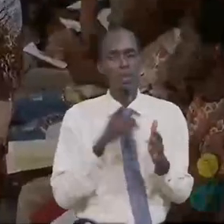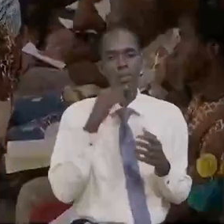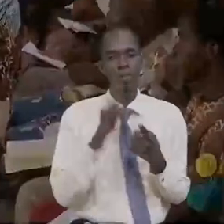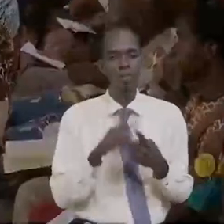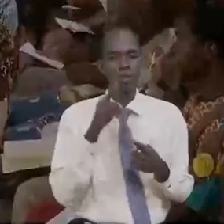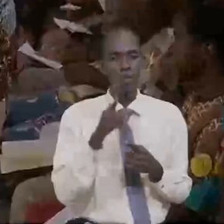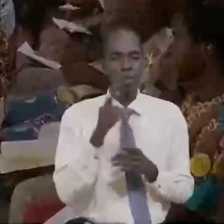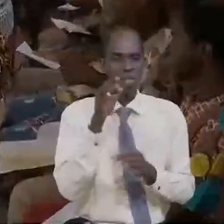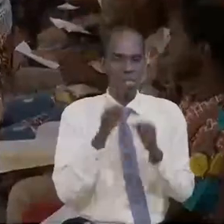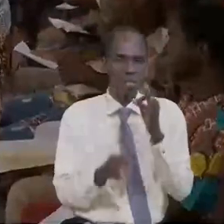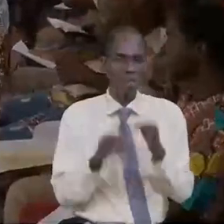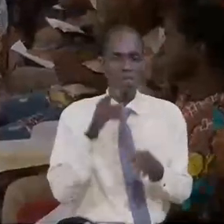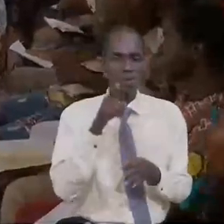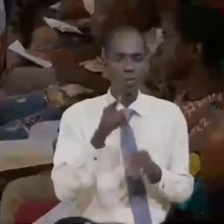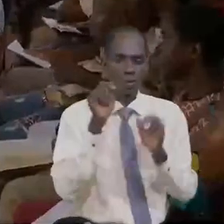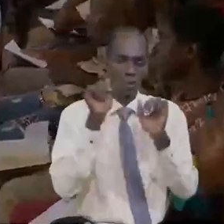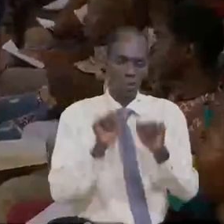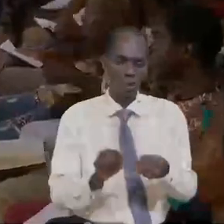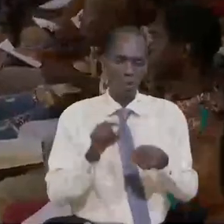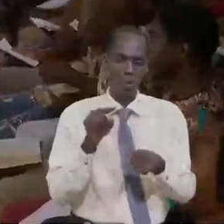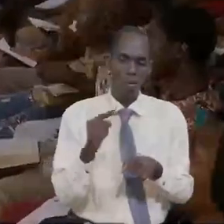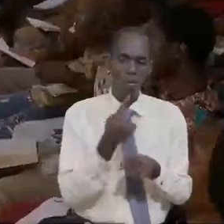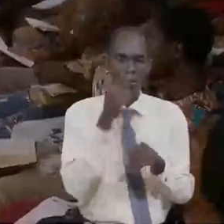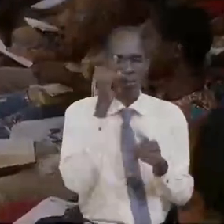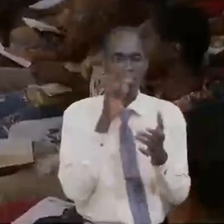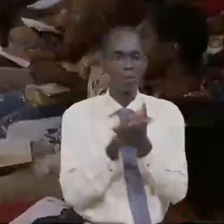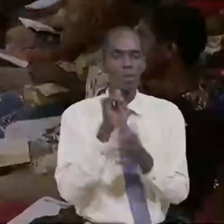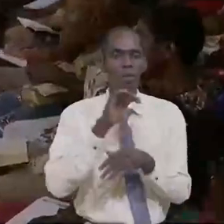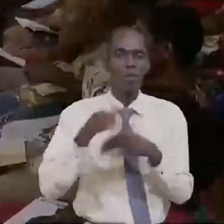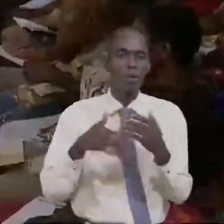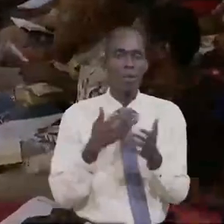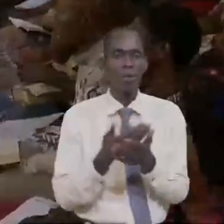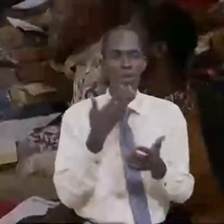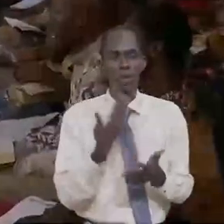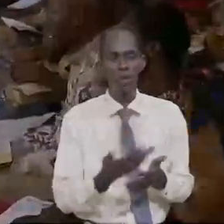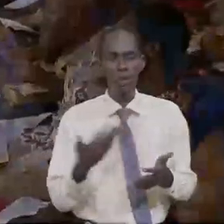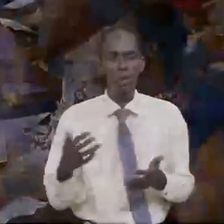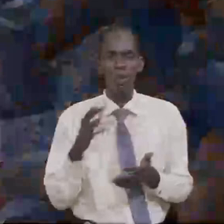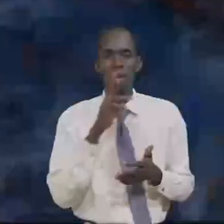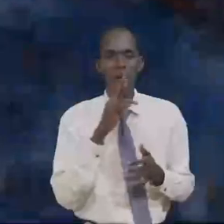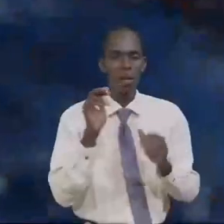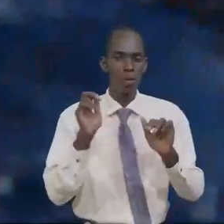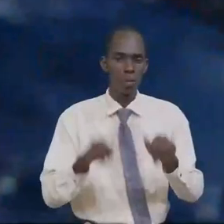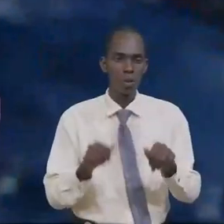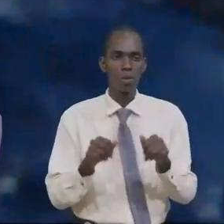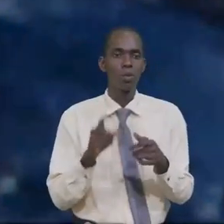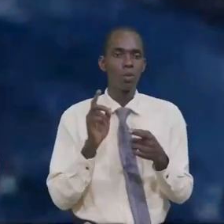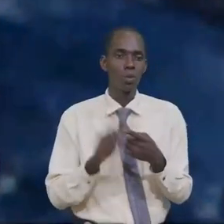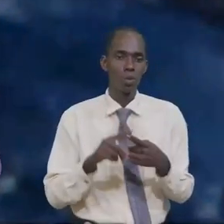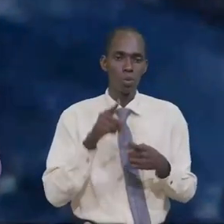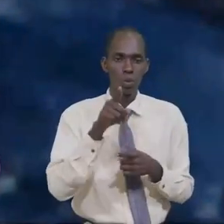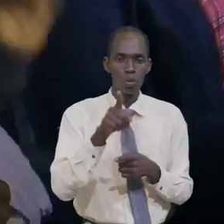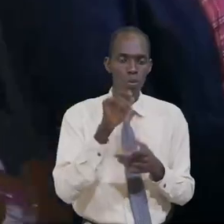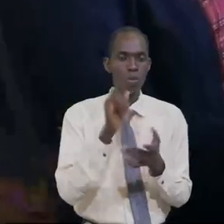et seulement ça si tu peux croire tout est possible à celui qui croit